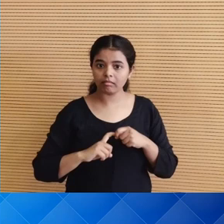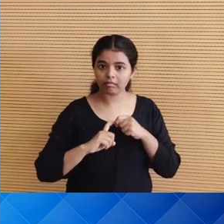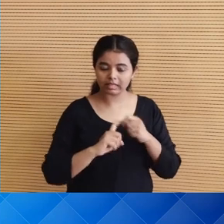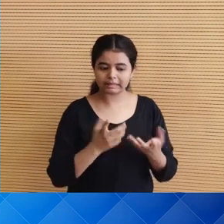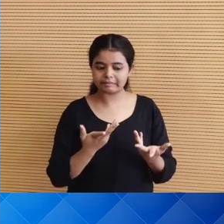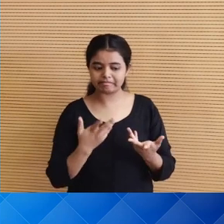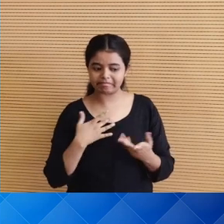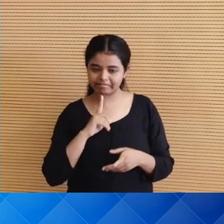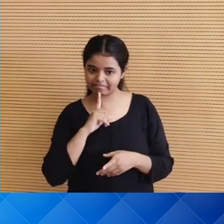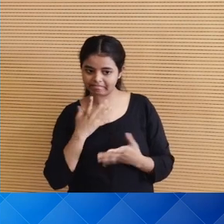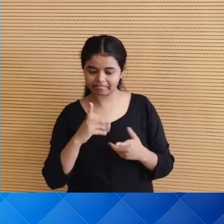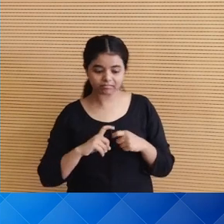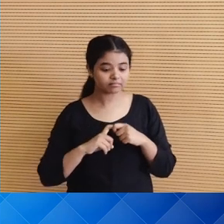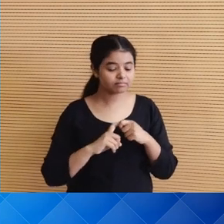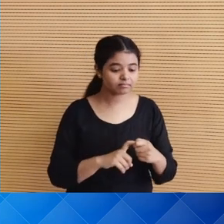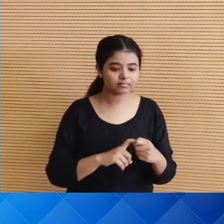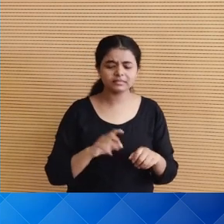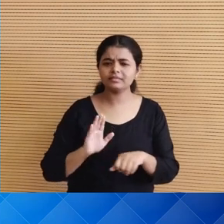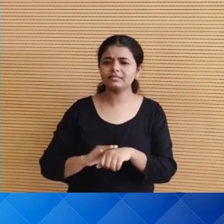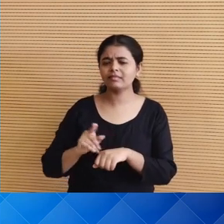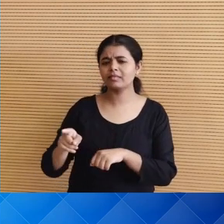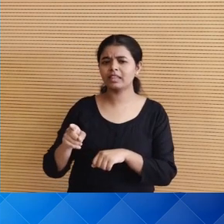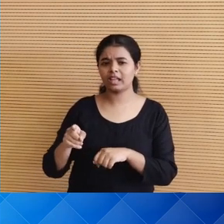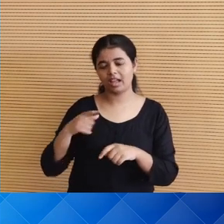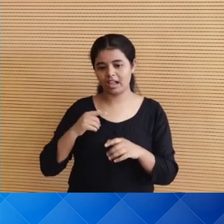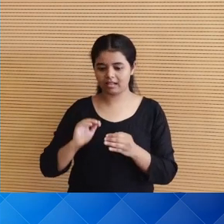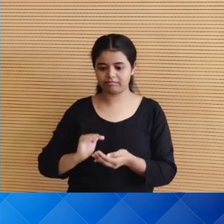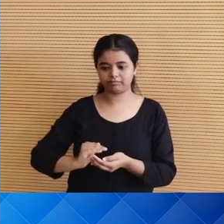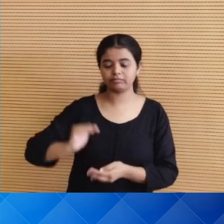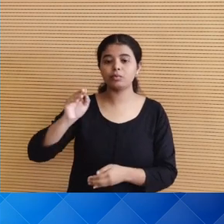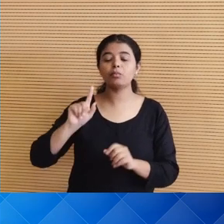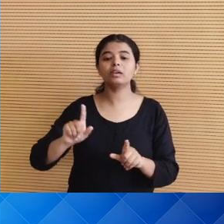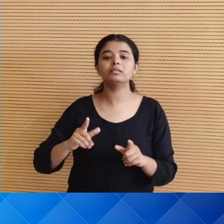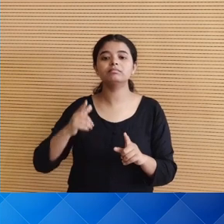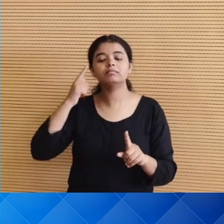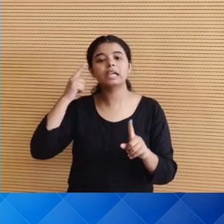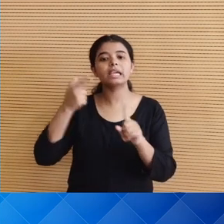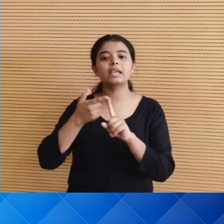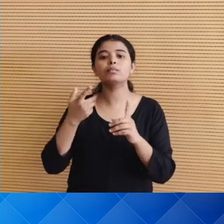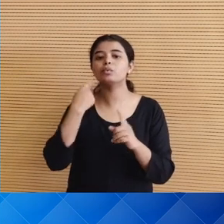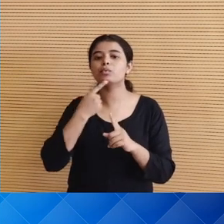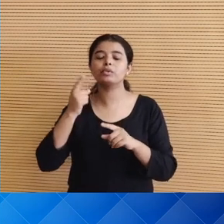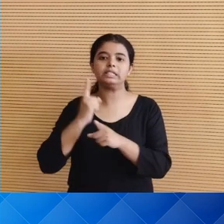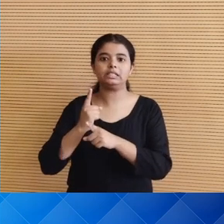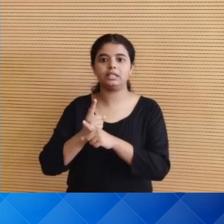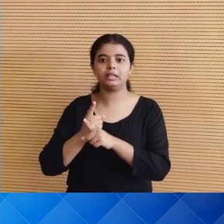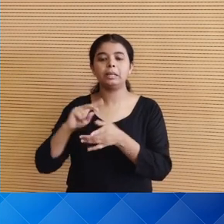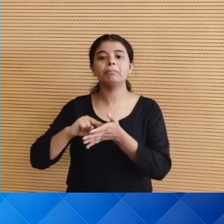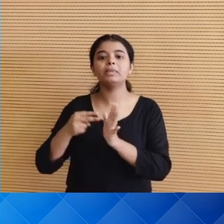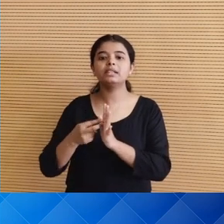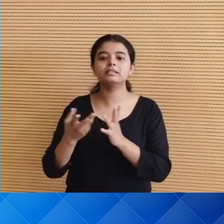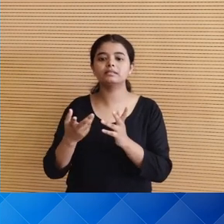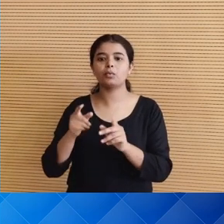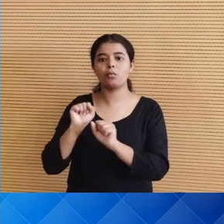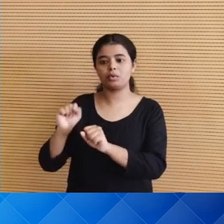डरते पूछा कि आप लोगों में से बड़े होकर टीचर कितने लोग बनना चाहते हो, क्योंकि जो टीचर बनना चाहते हैं इसका मतलब दे आर वेरी इंप्रेस्ड विद देयर